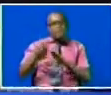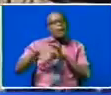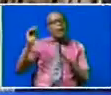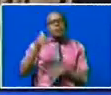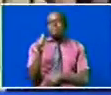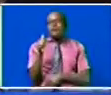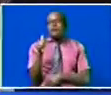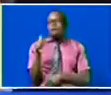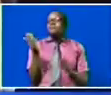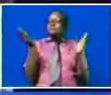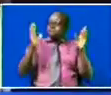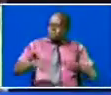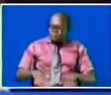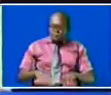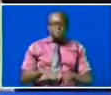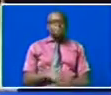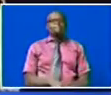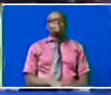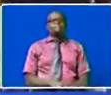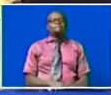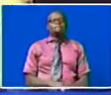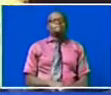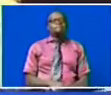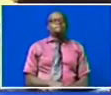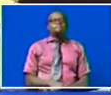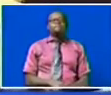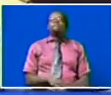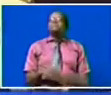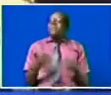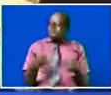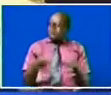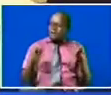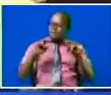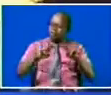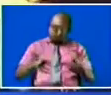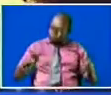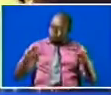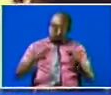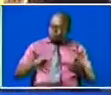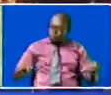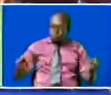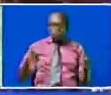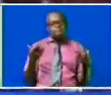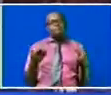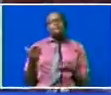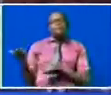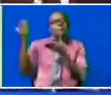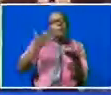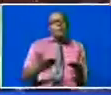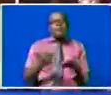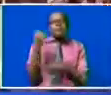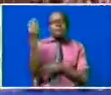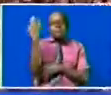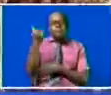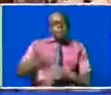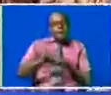chini. Iliporomoka mpaka ikawazika hapo hapo chini. Kwa muda walijaribu kuwafukua wenyewe. Juhudi za tinga hii zikawapa